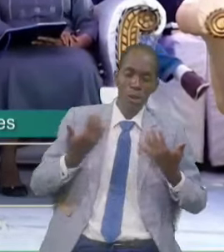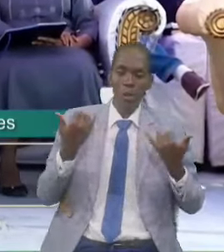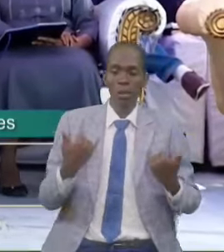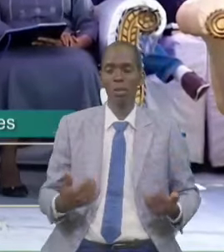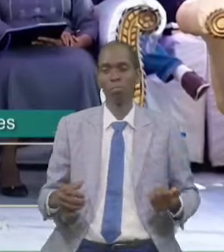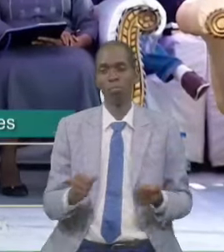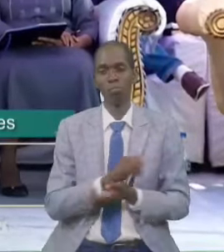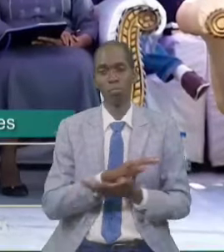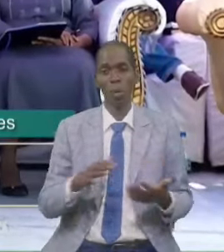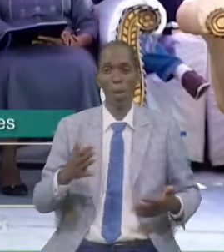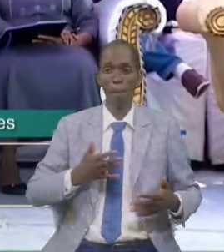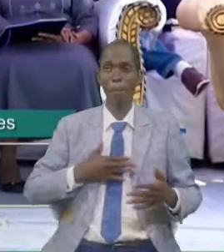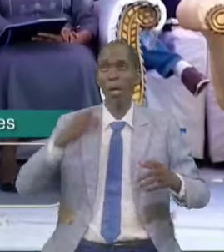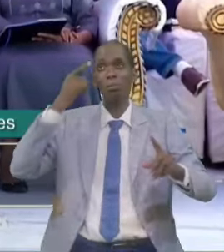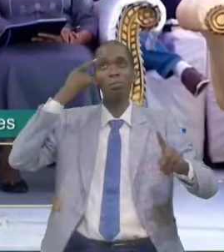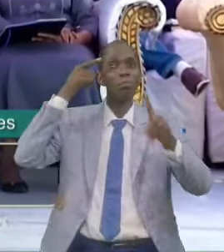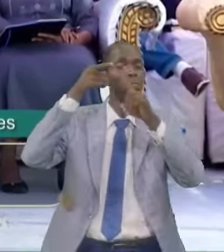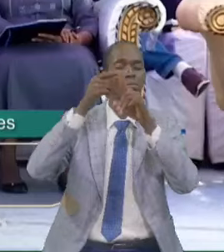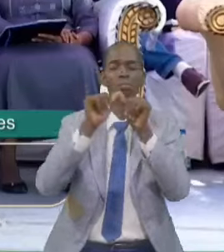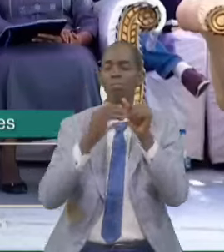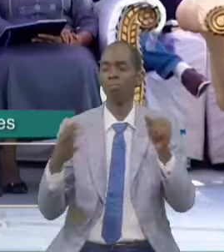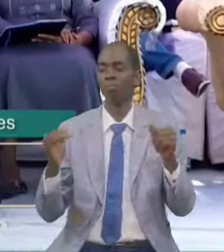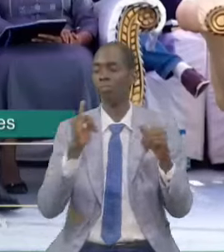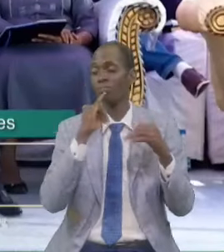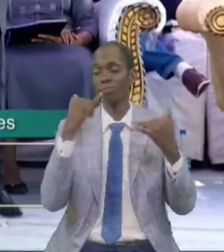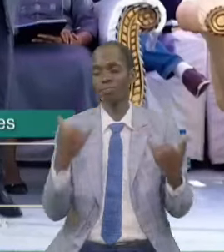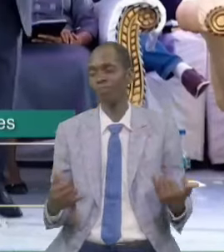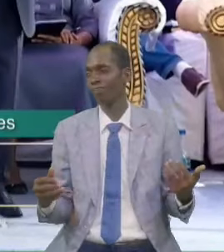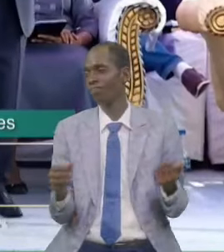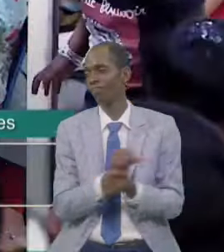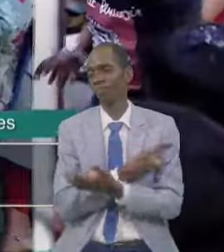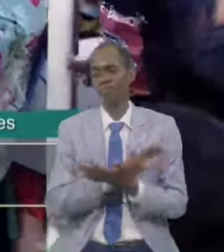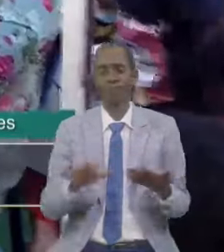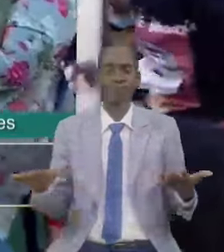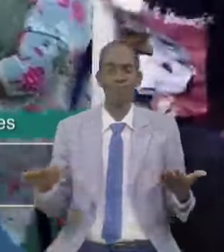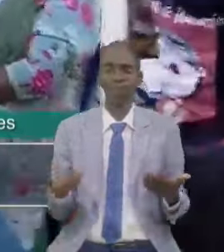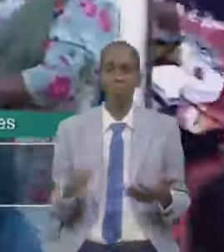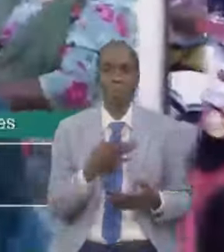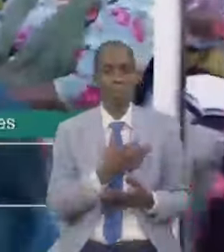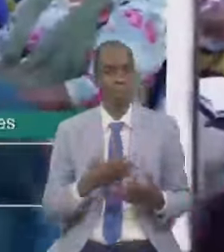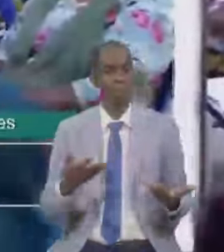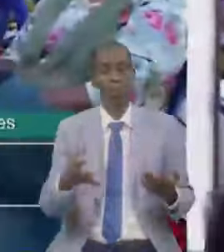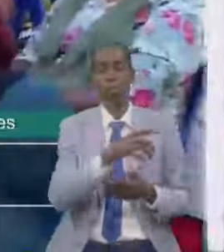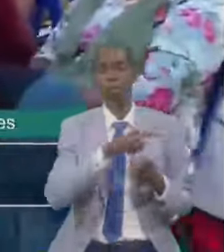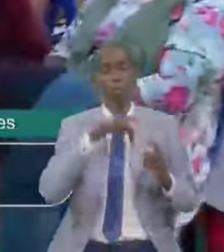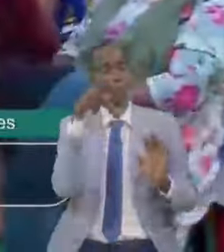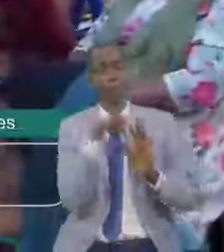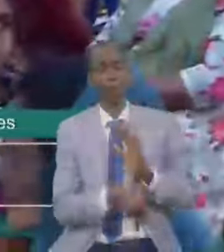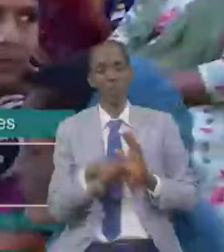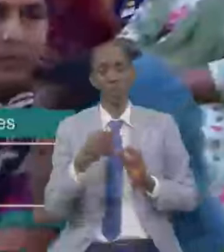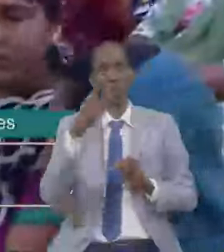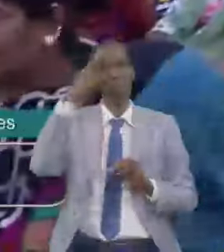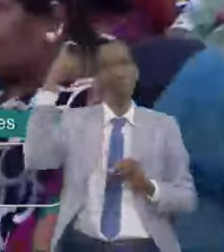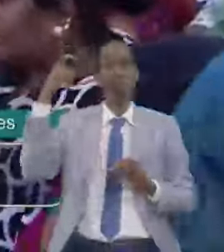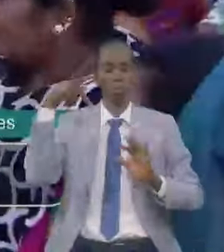ambition, everything is gone. నా ఆశయాలన్నీ వెళ్ళిపోయాయి. They wanted to kill the dream and kill the dreamer. అతని యొక్క